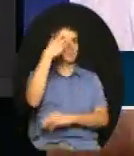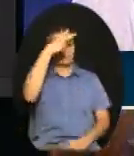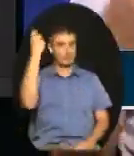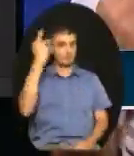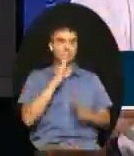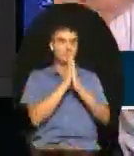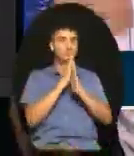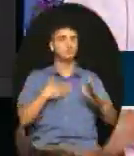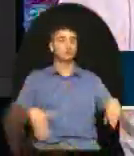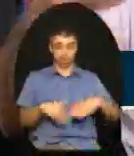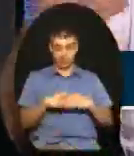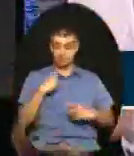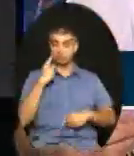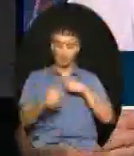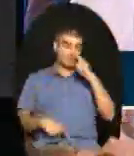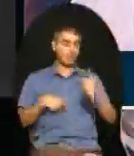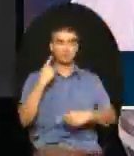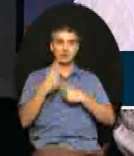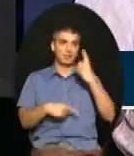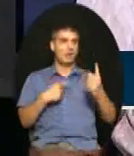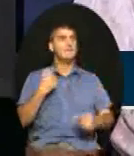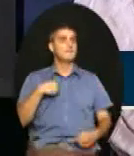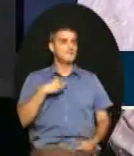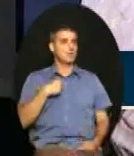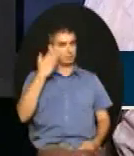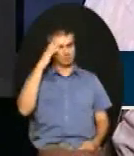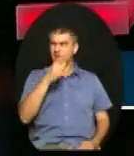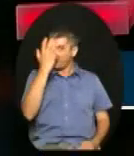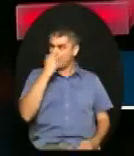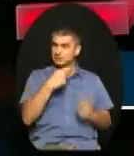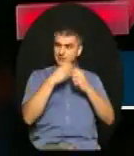ערביות קוראות לנו לשלום, שנה אחרי שנה יושבות ואנחנו